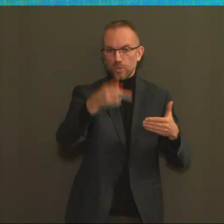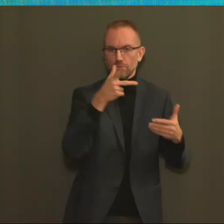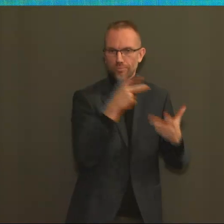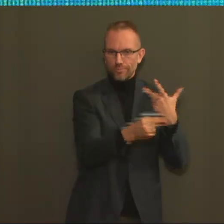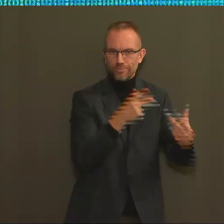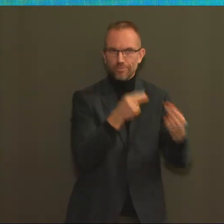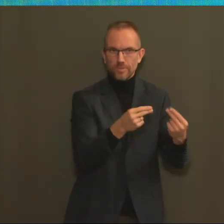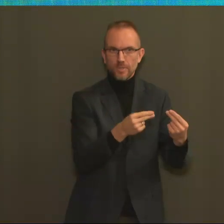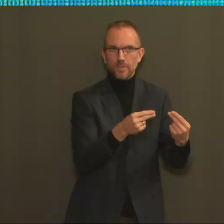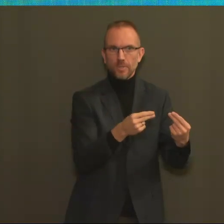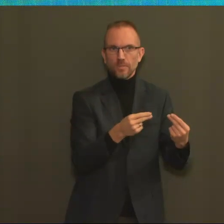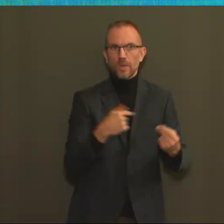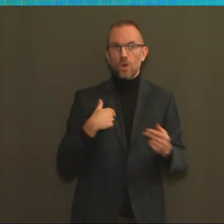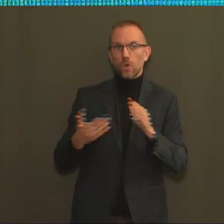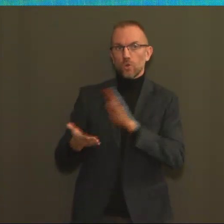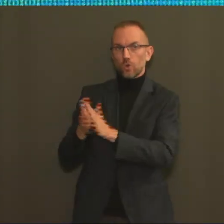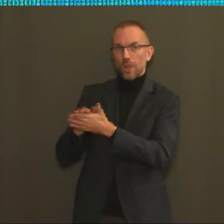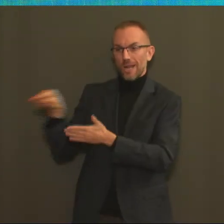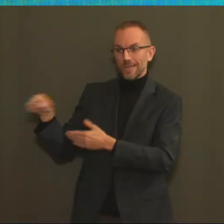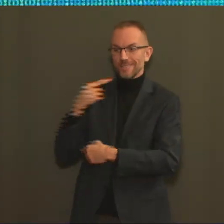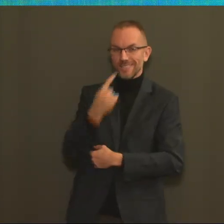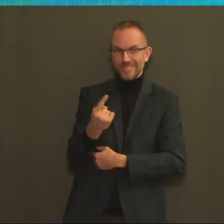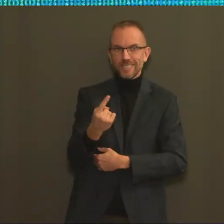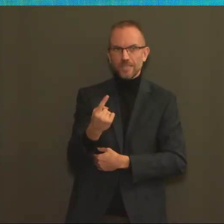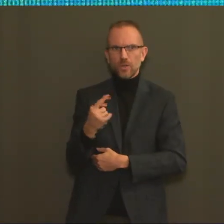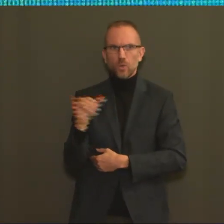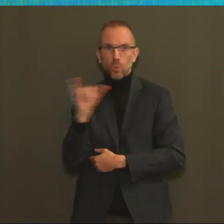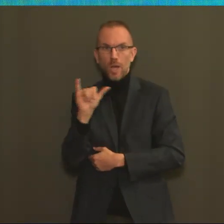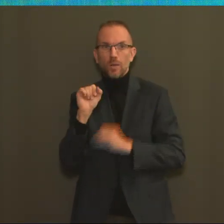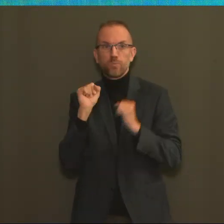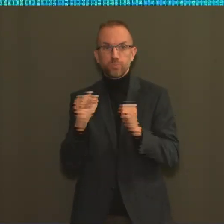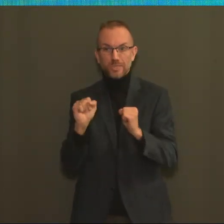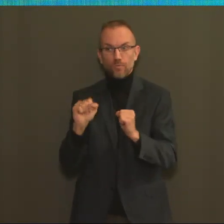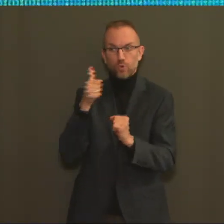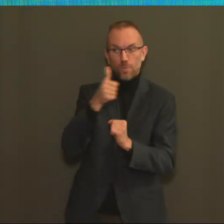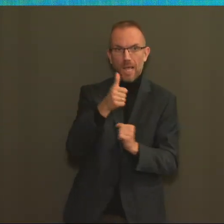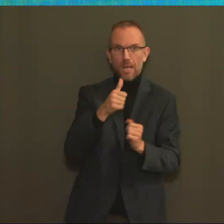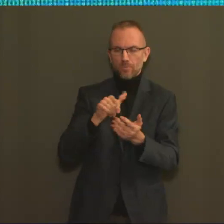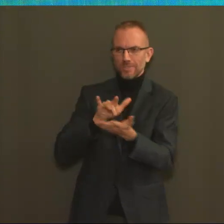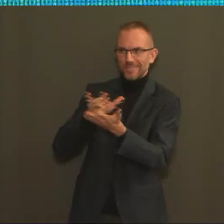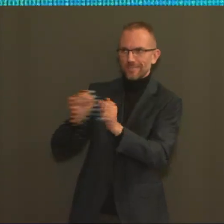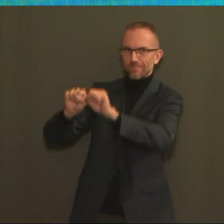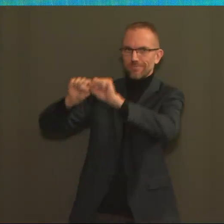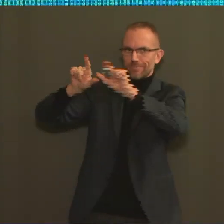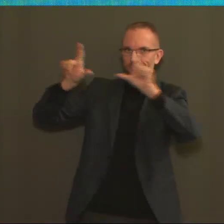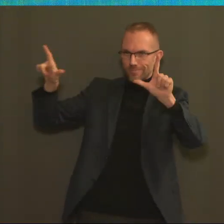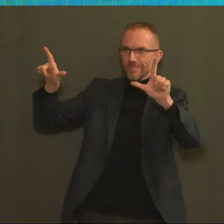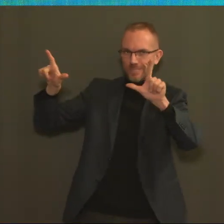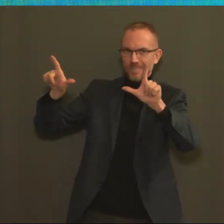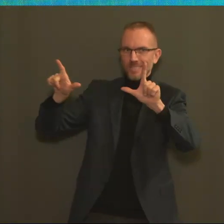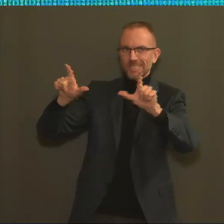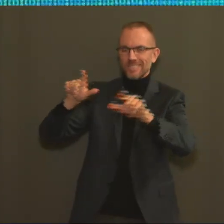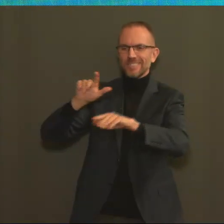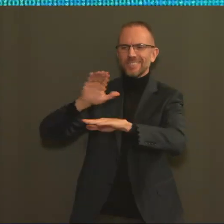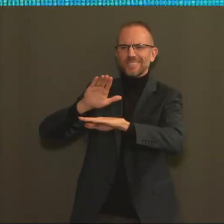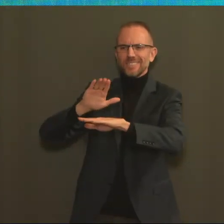fryslân deze om mij disponibles sur le site web de csa no is er om 6 uur gotiek en man